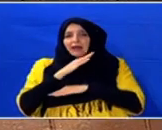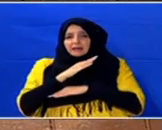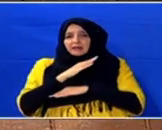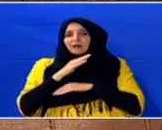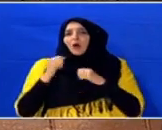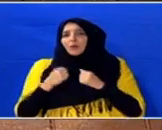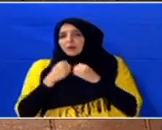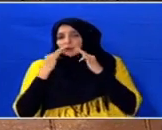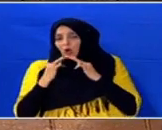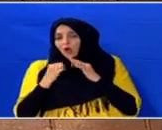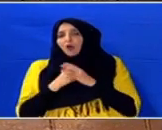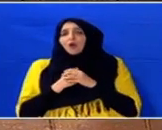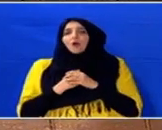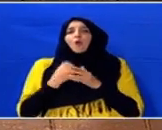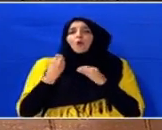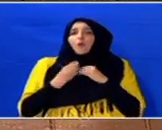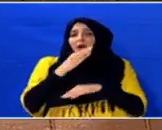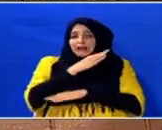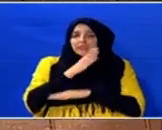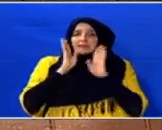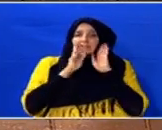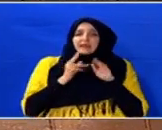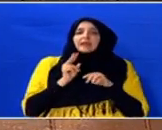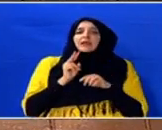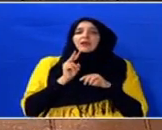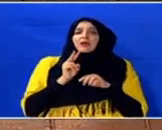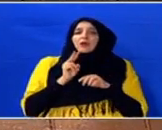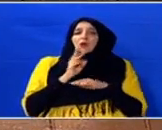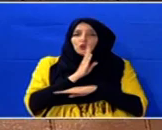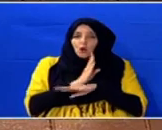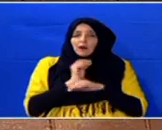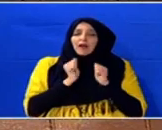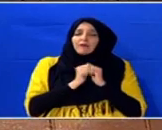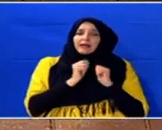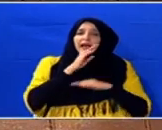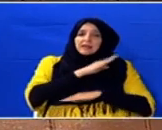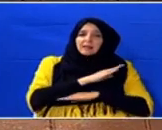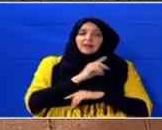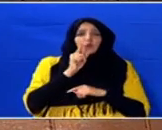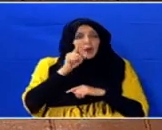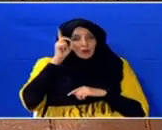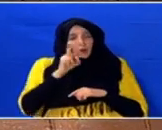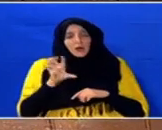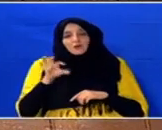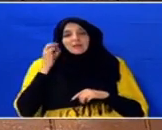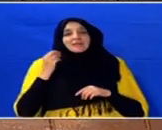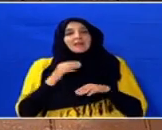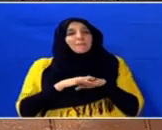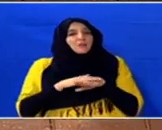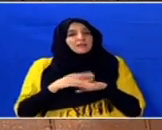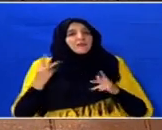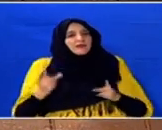نعم. من التخفيفات المقررة في الشريعة لقوله تعالى يريد الله أن يخفف